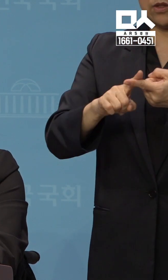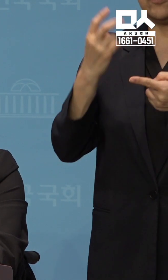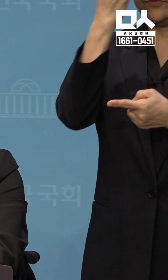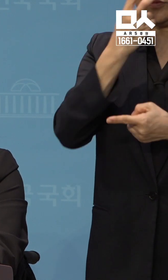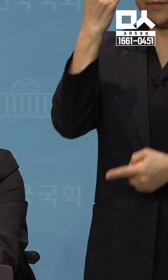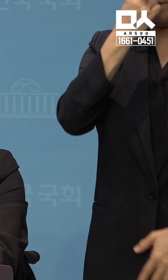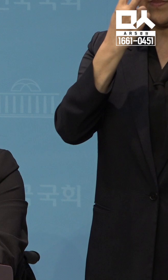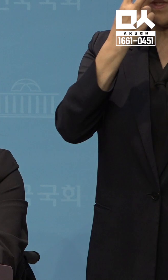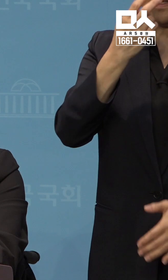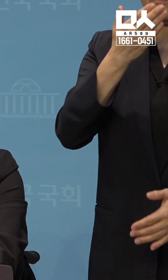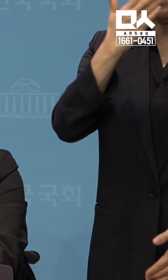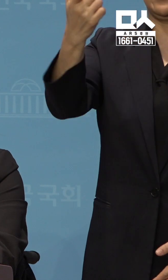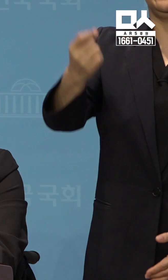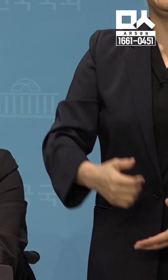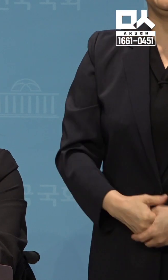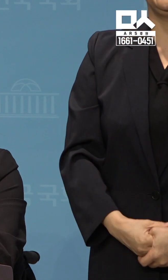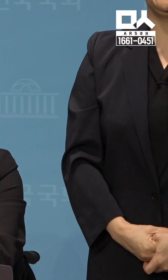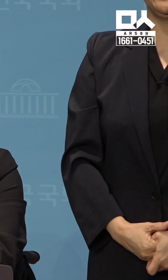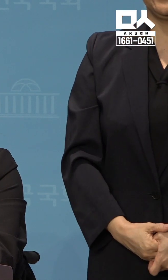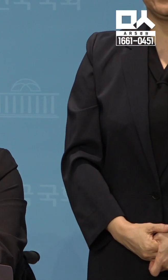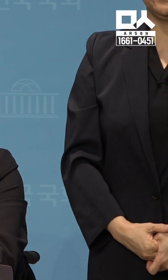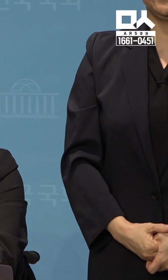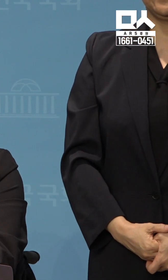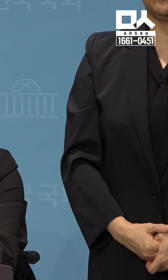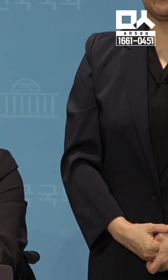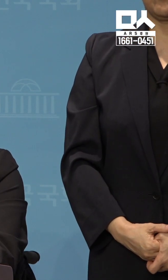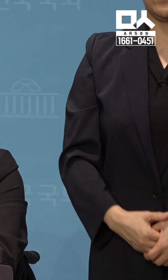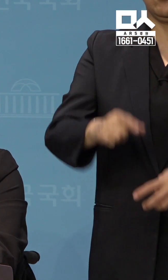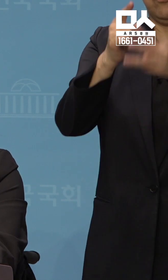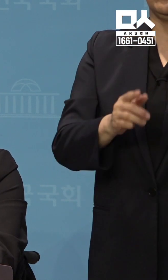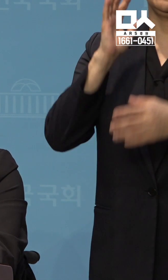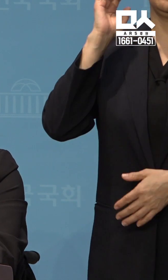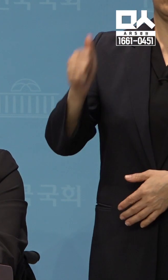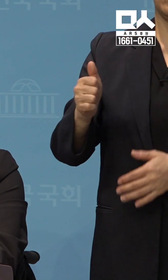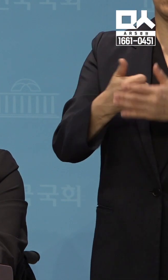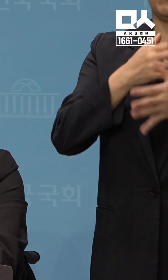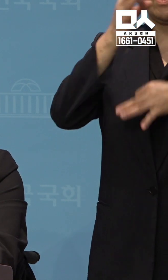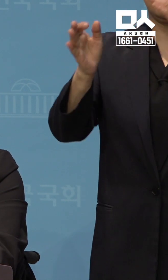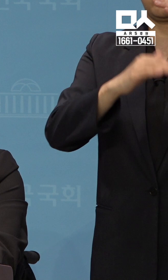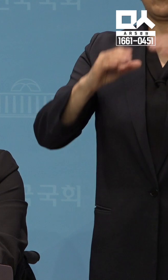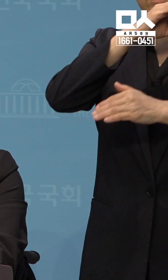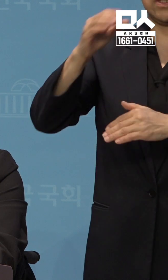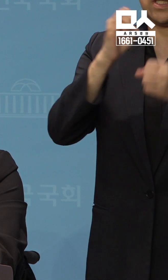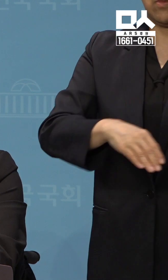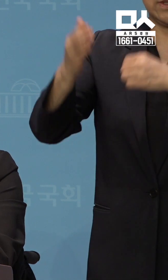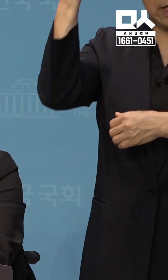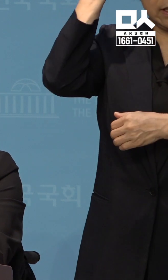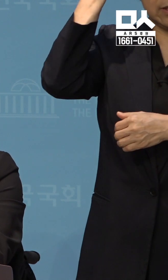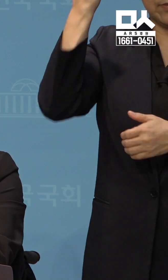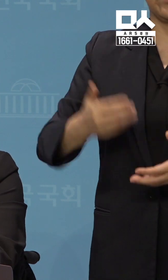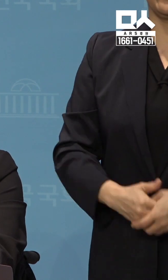수사하면 되는 것 아닙니까 이것이 바로 윤석 대통령이 부르짖는 공정과 상식입니다